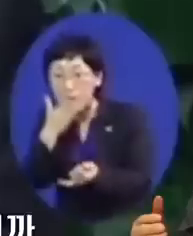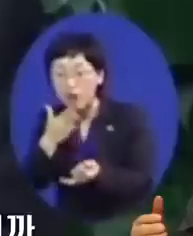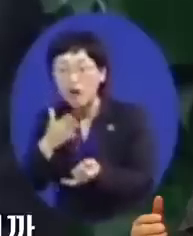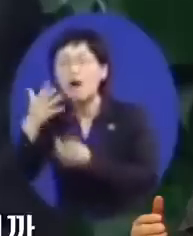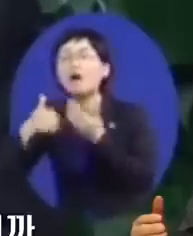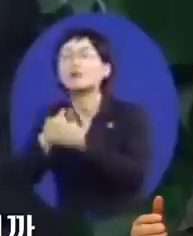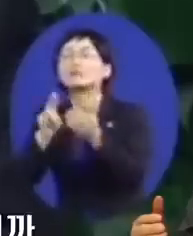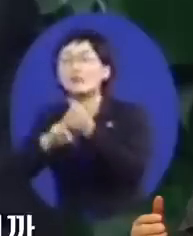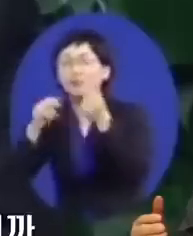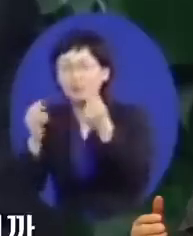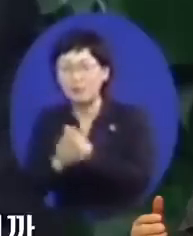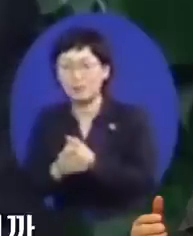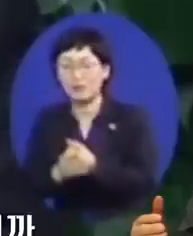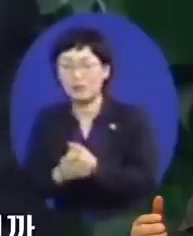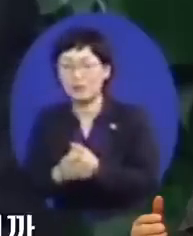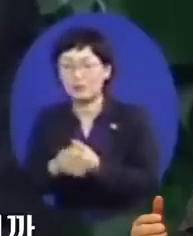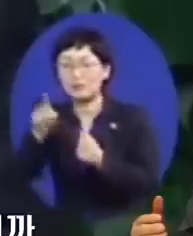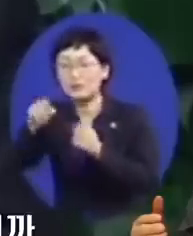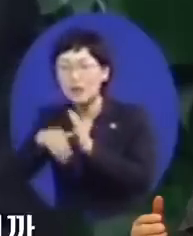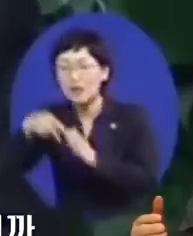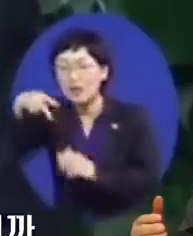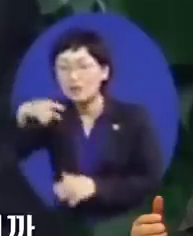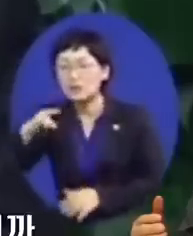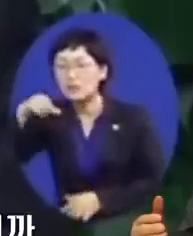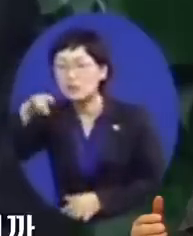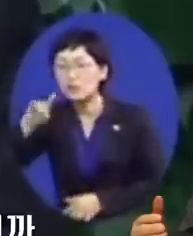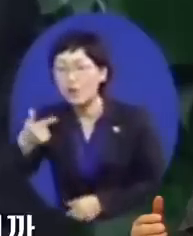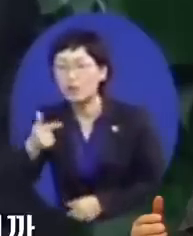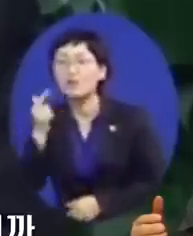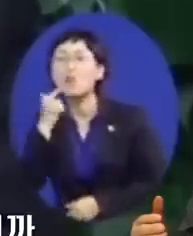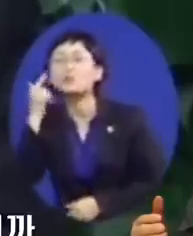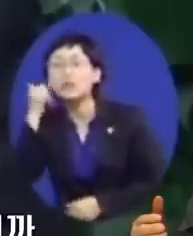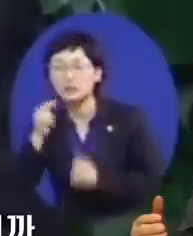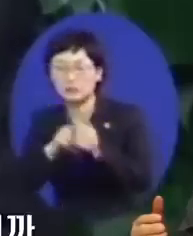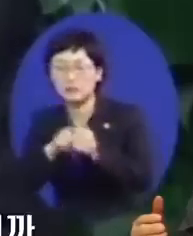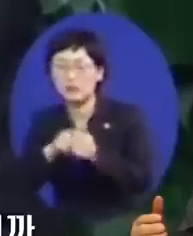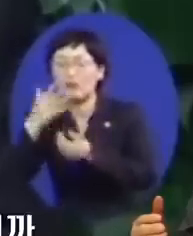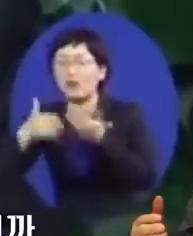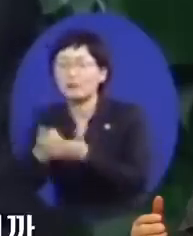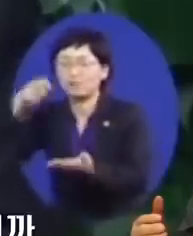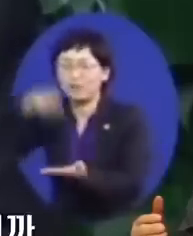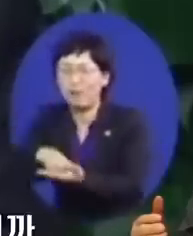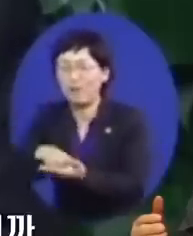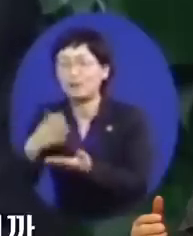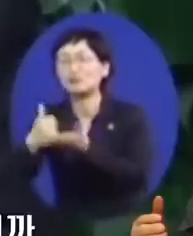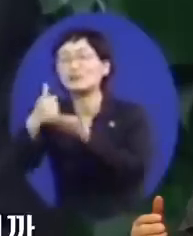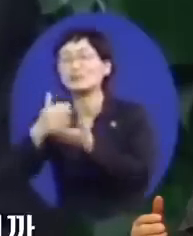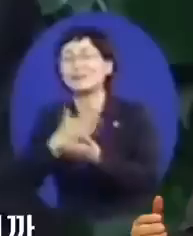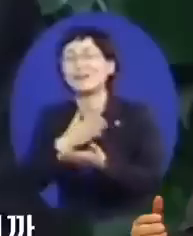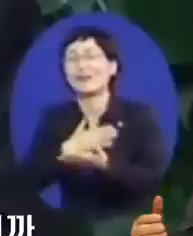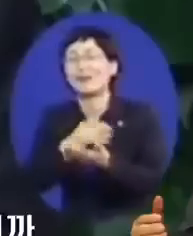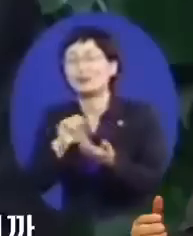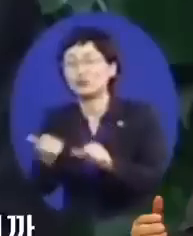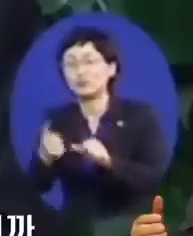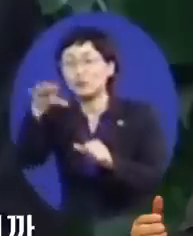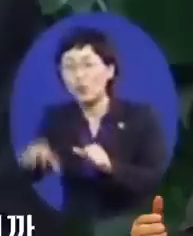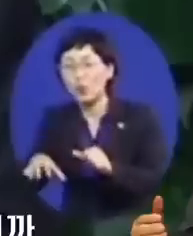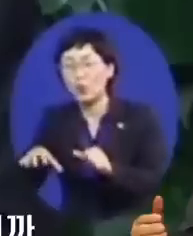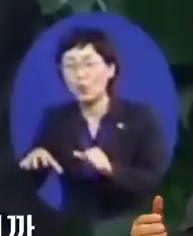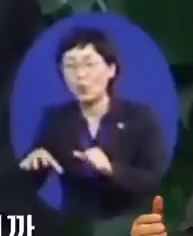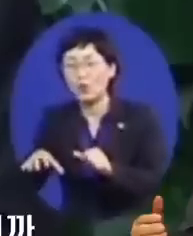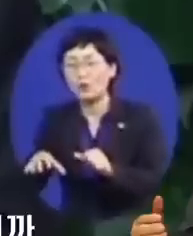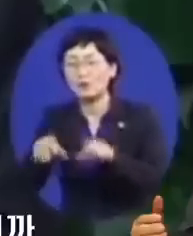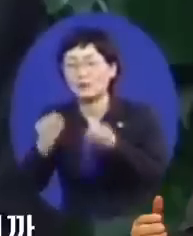베풀었습니다. 그래서 그때 스웨인 목사가 하나님께 무릎을 꿇고 기도를 했습니다. 주님께서 나를 죽음에서